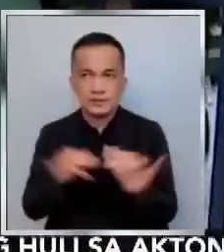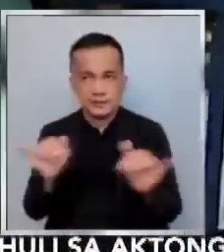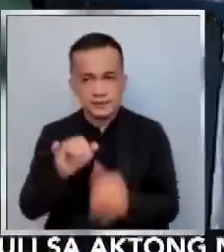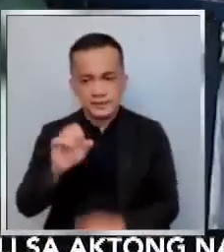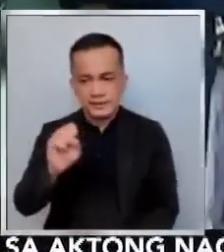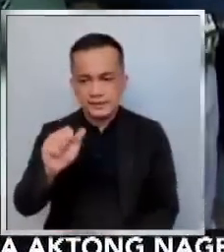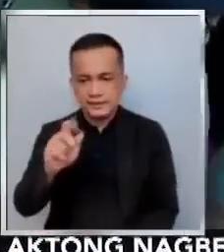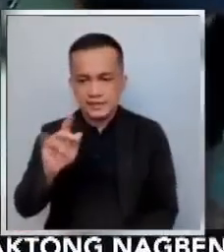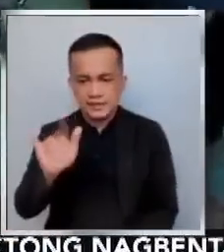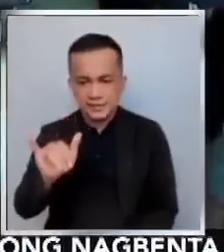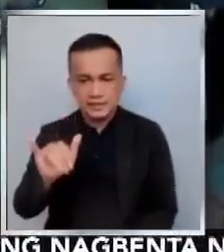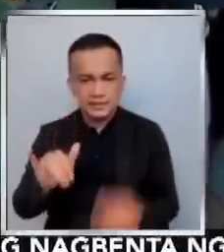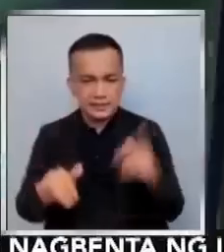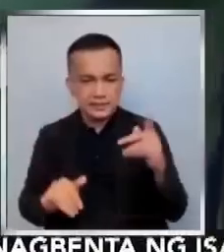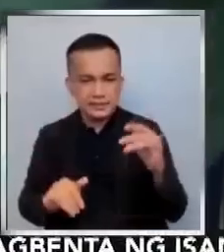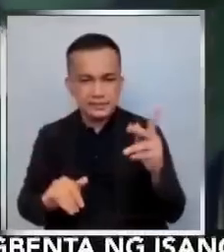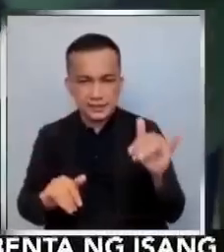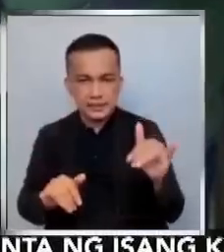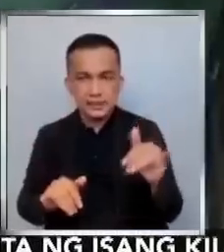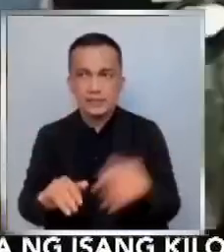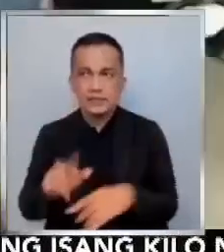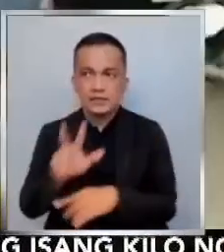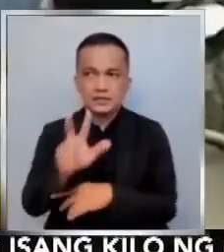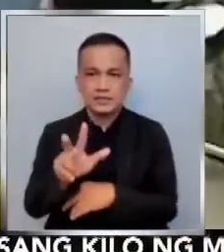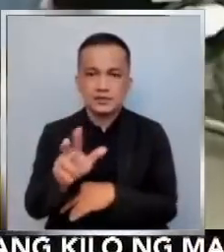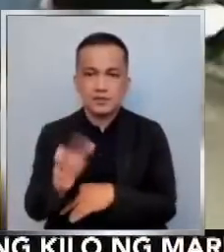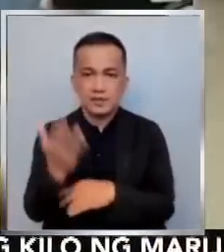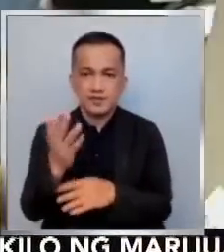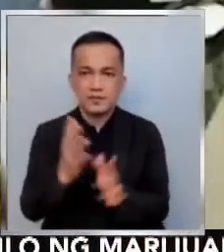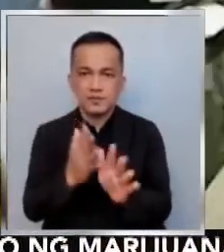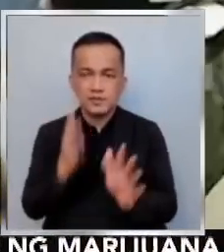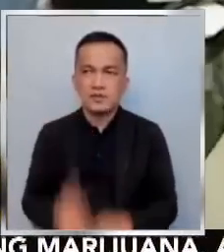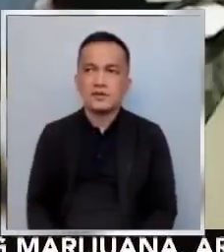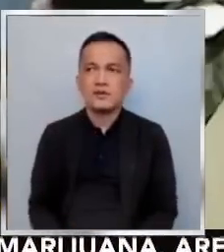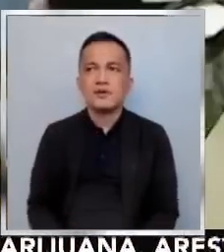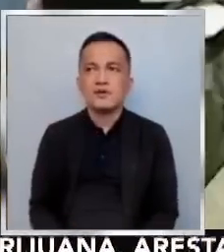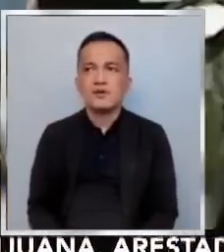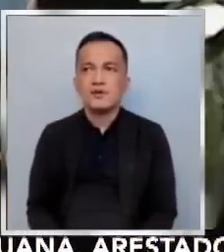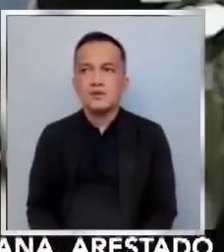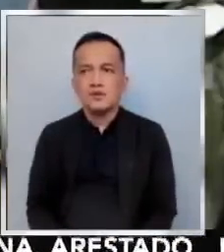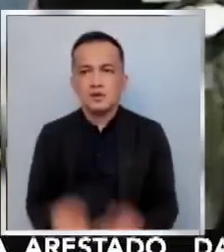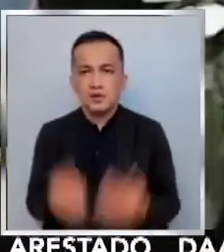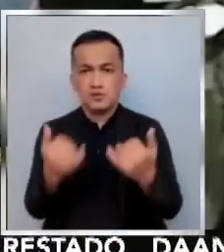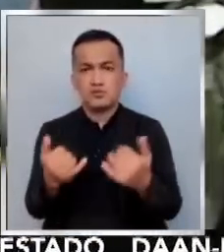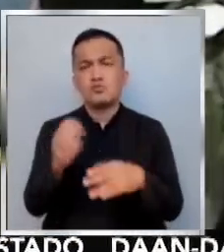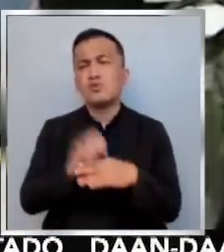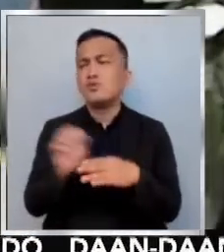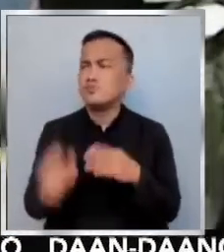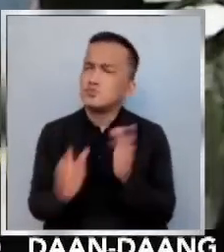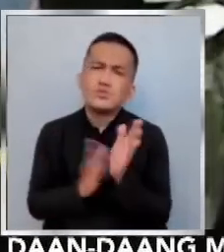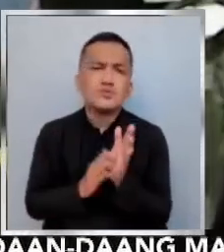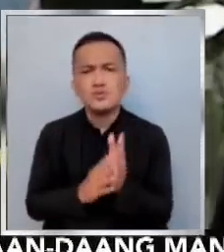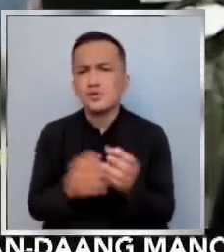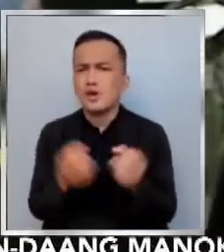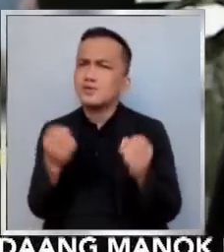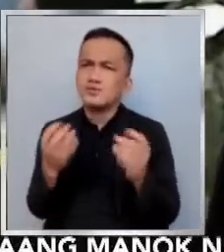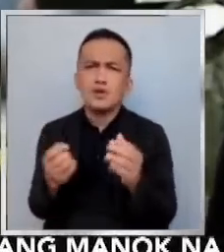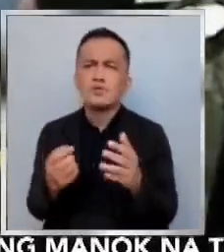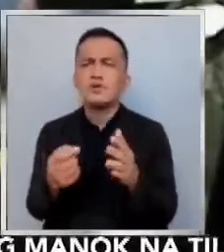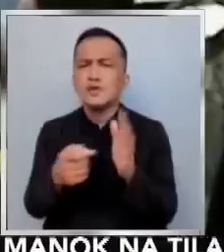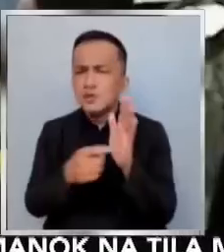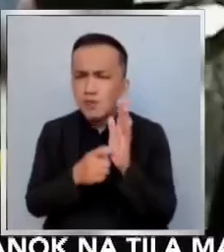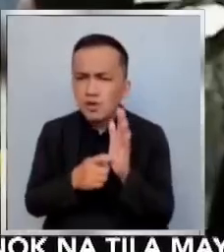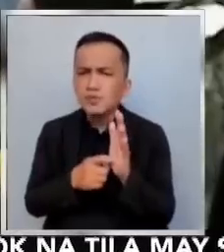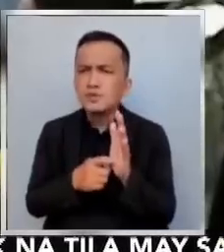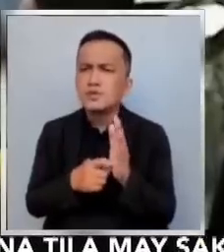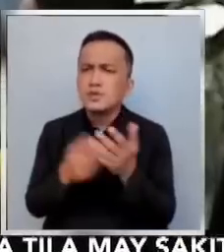Lee na alas 3 na madaling araw pa pumila. Tapos ngayon lang po yung end ng school. Tapos ang dami pa pong requirements na ipapasa